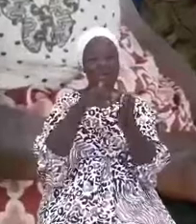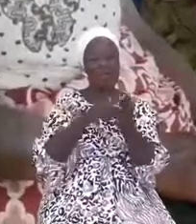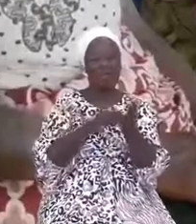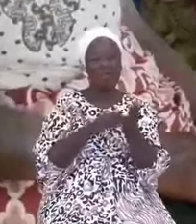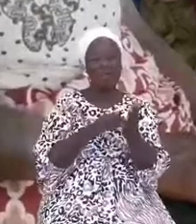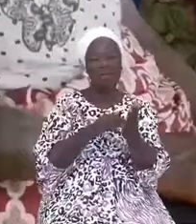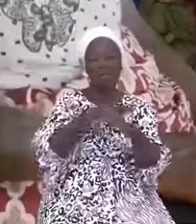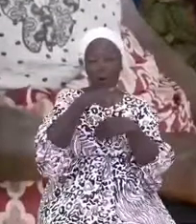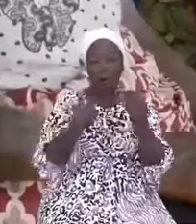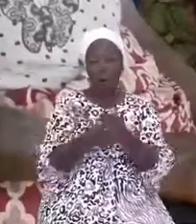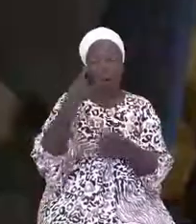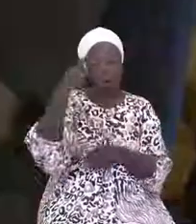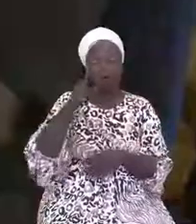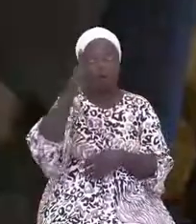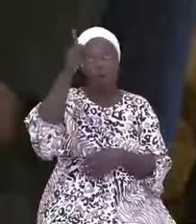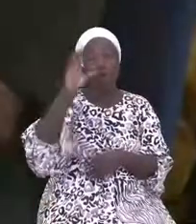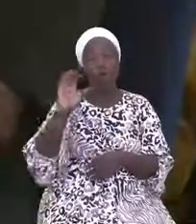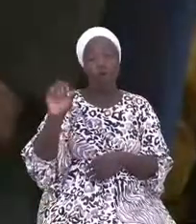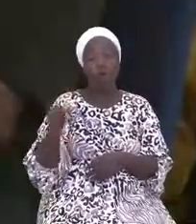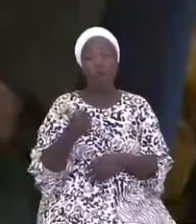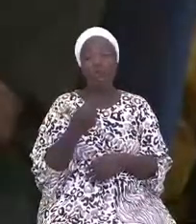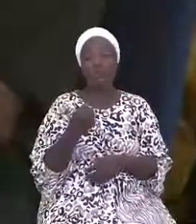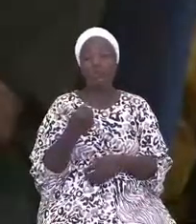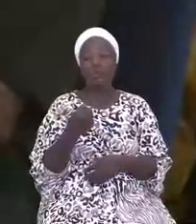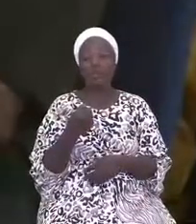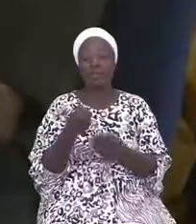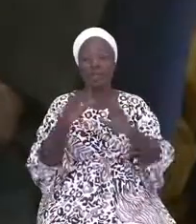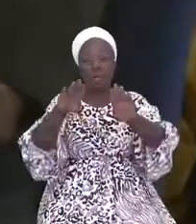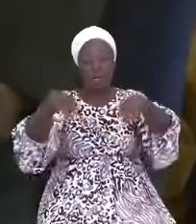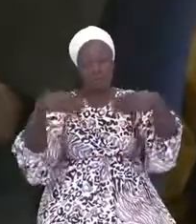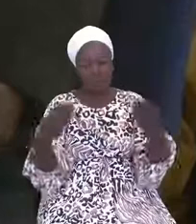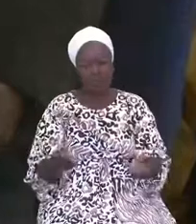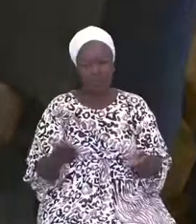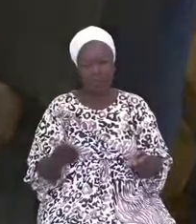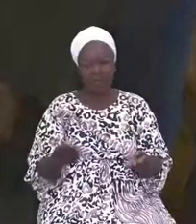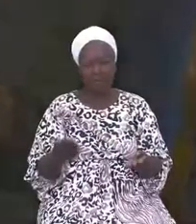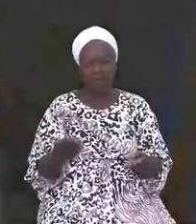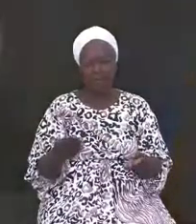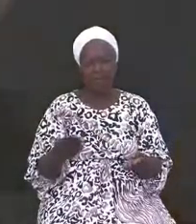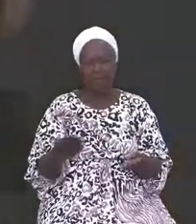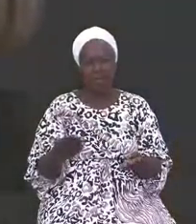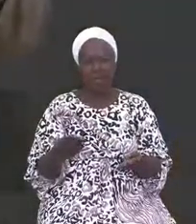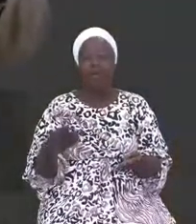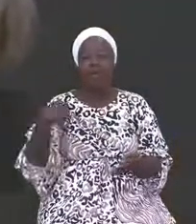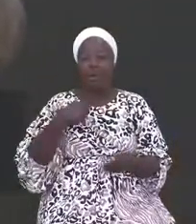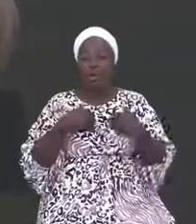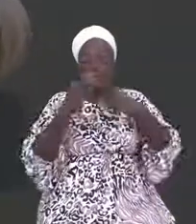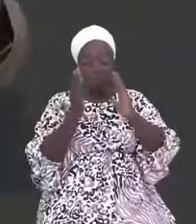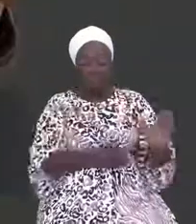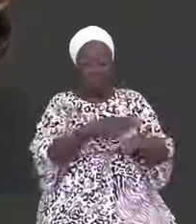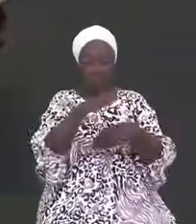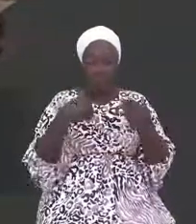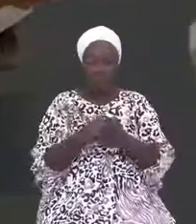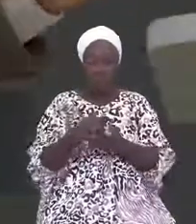Dieu. Nous avons tout quitté. Nous aimons maintenant tout le monde et pour